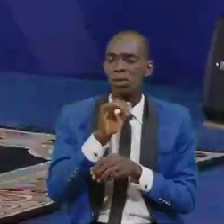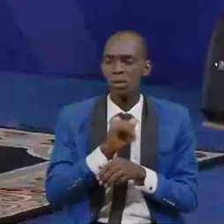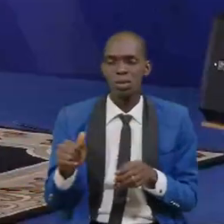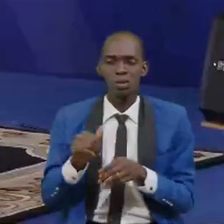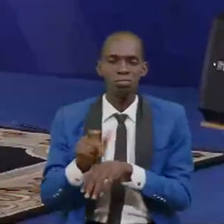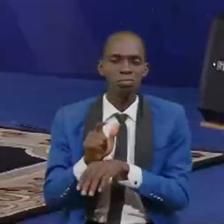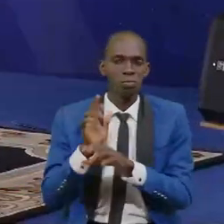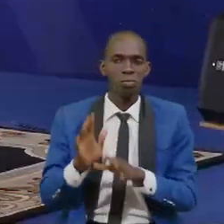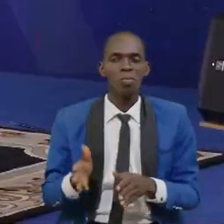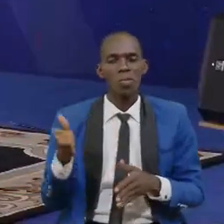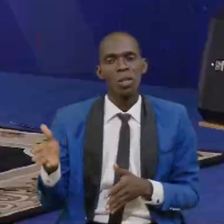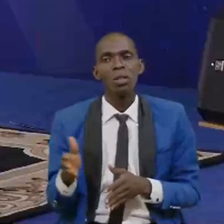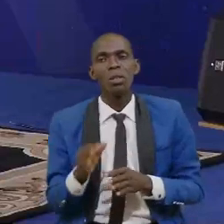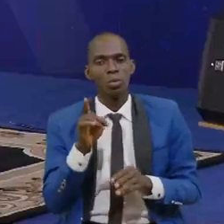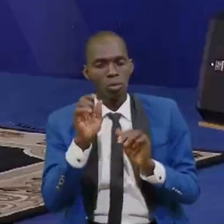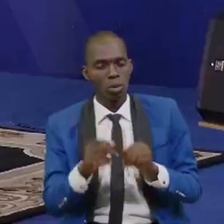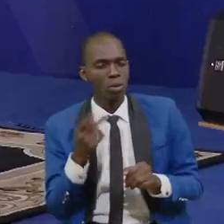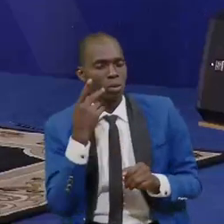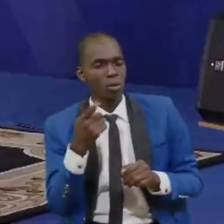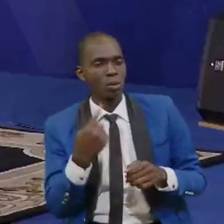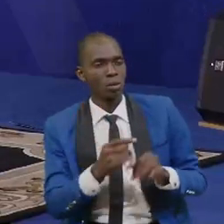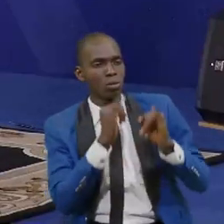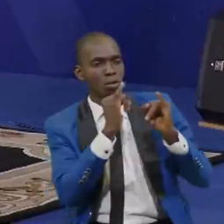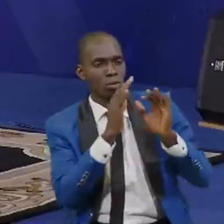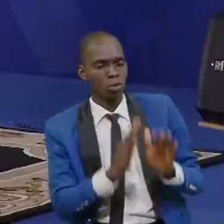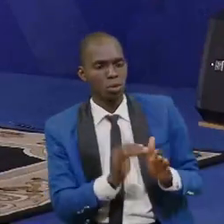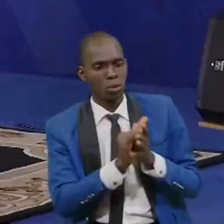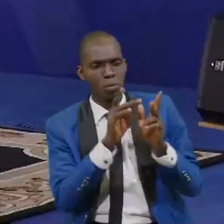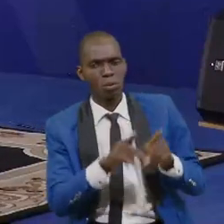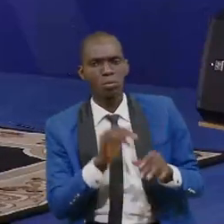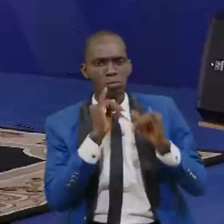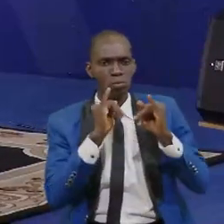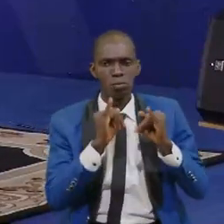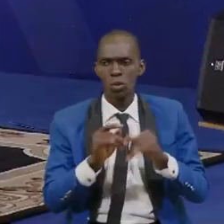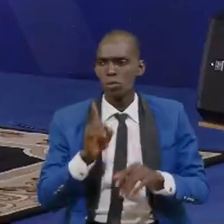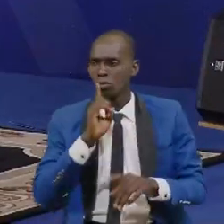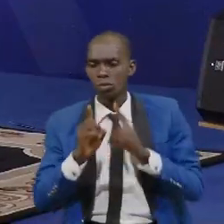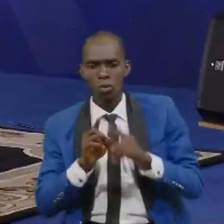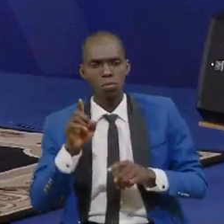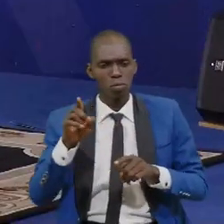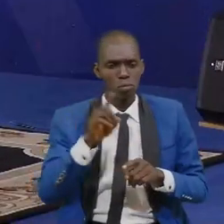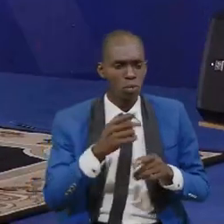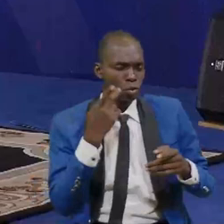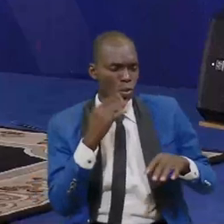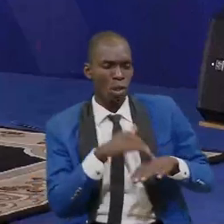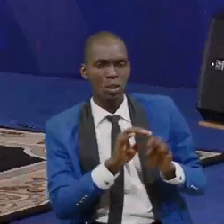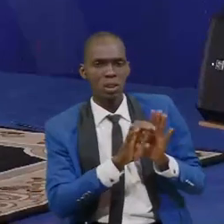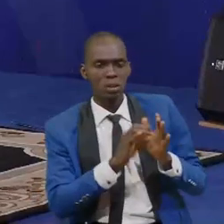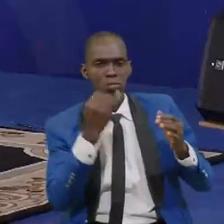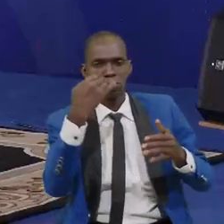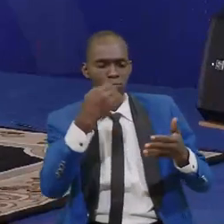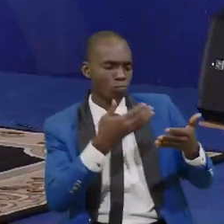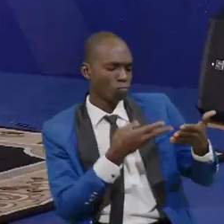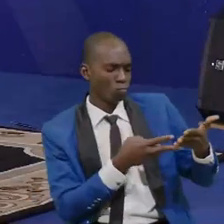Ah, ça, c'est la personne en charge de la construction. Vous le voyez là, comme tel qu'il parle. Il regarde le modèle. Il